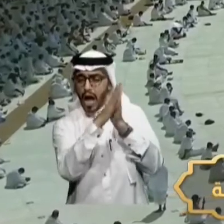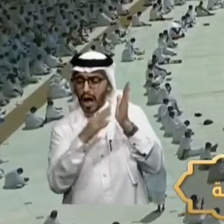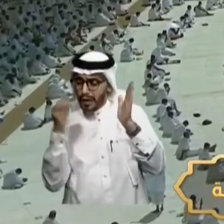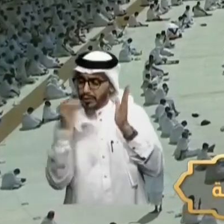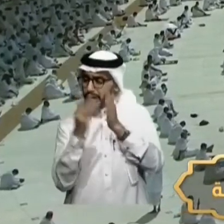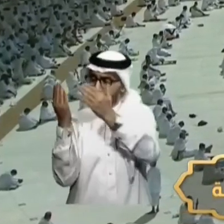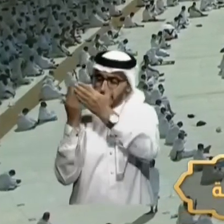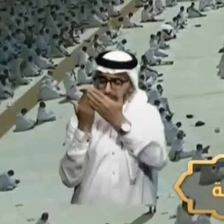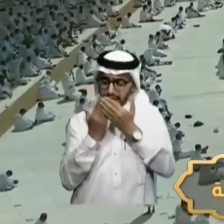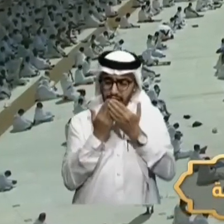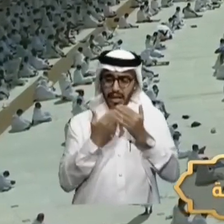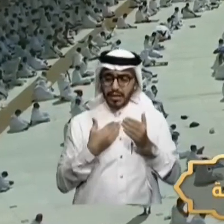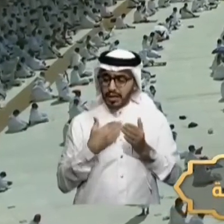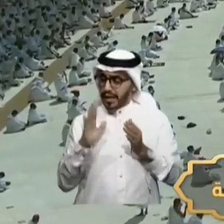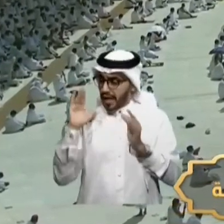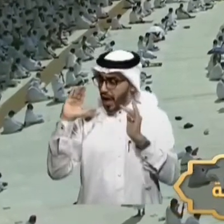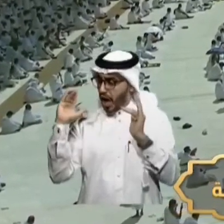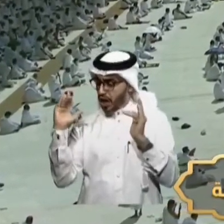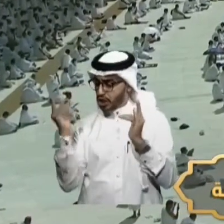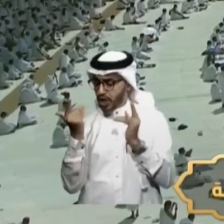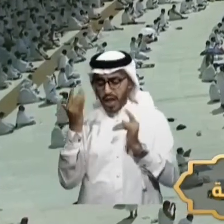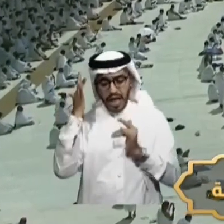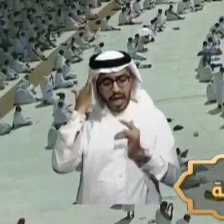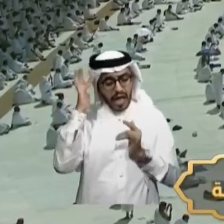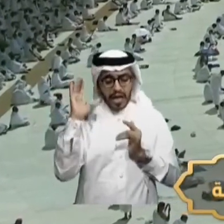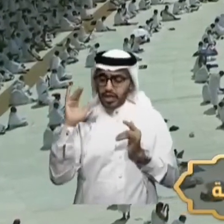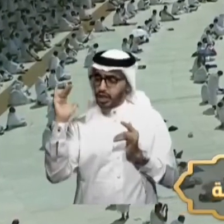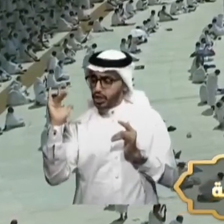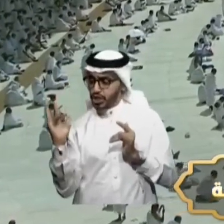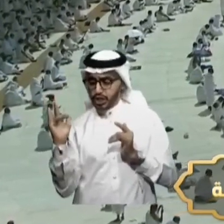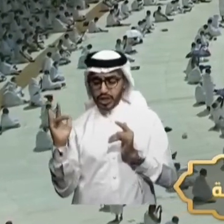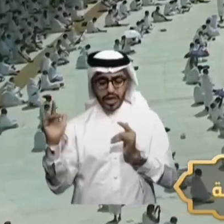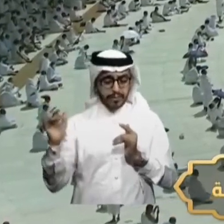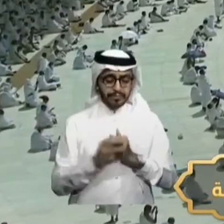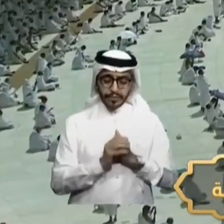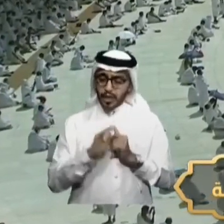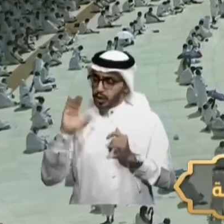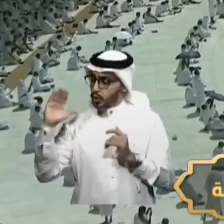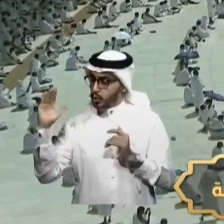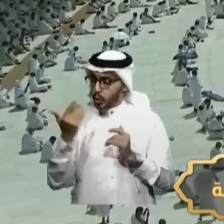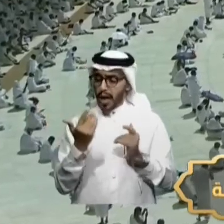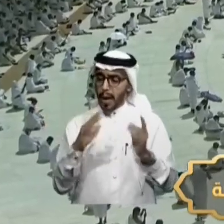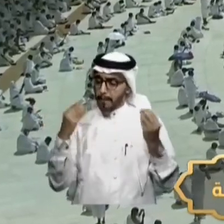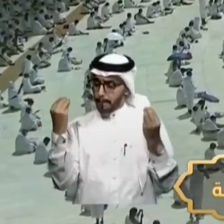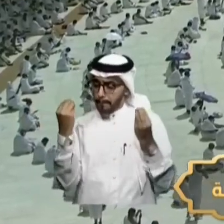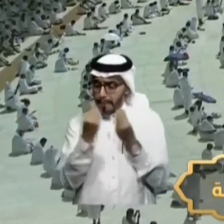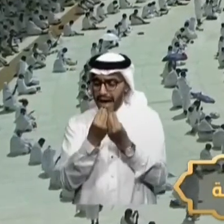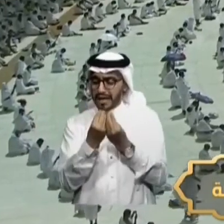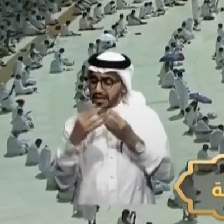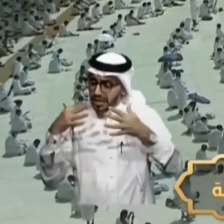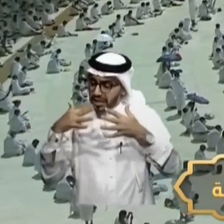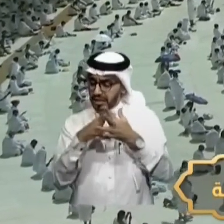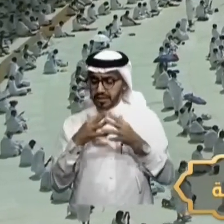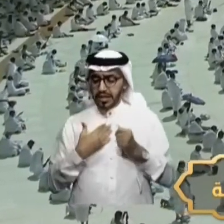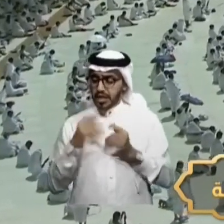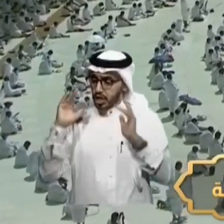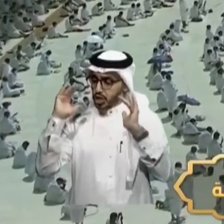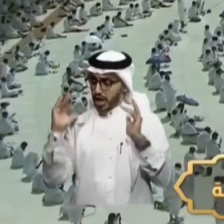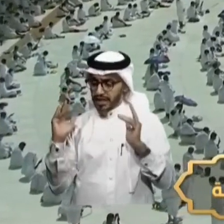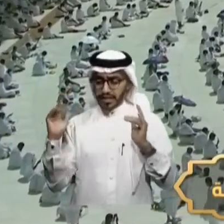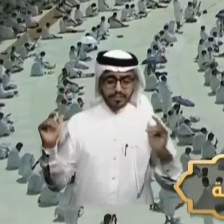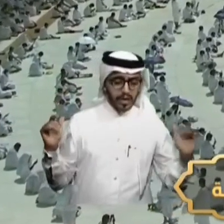يا أم فلان، اجلسي في أي نواحي السكك شئت أجلس إليك. قال: